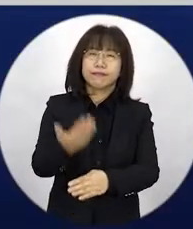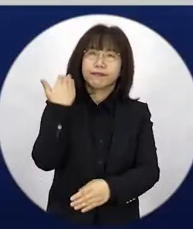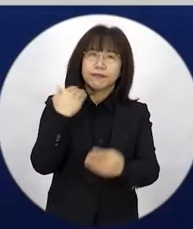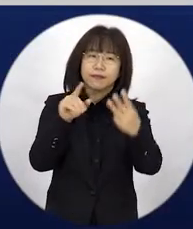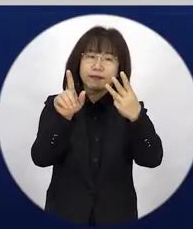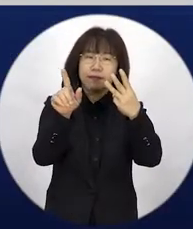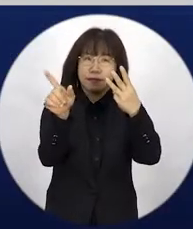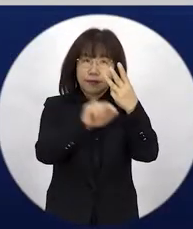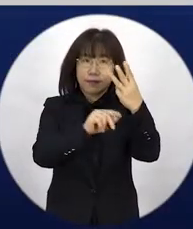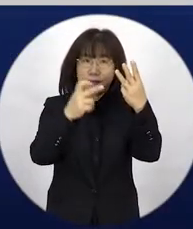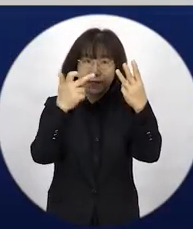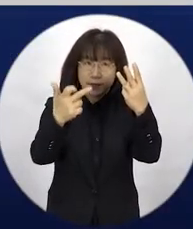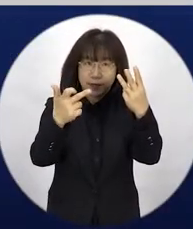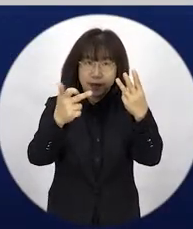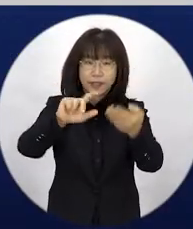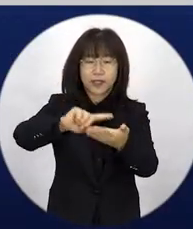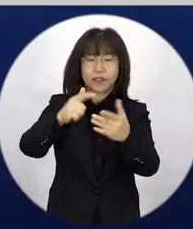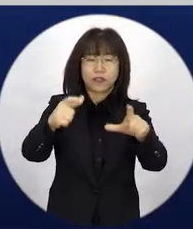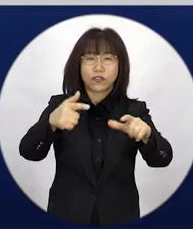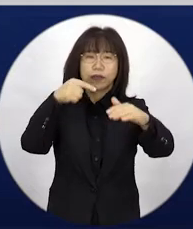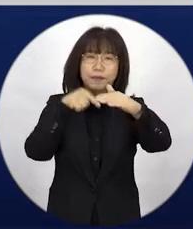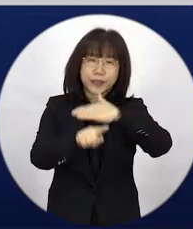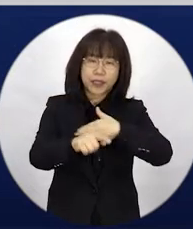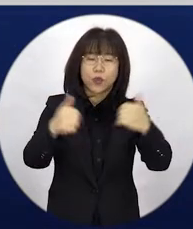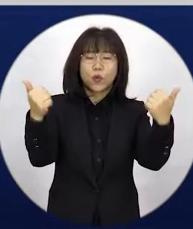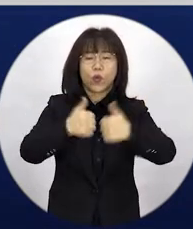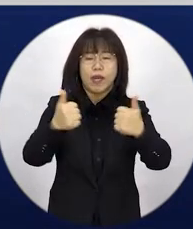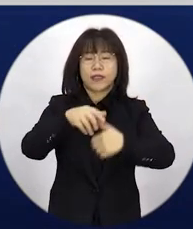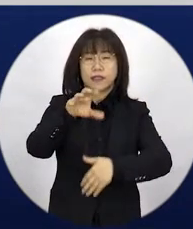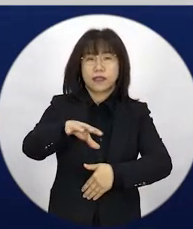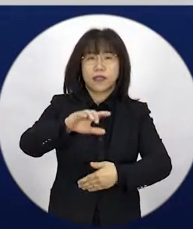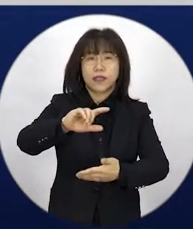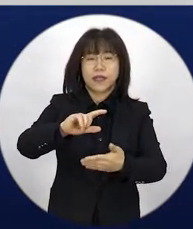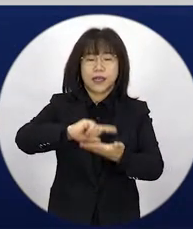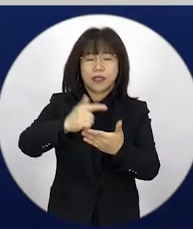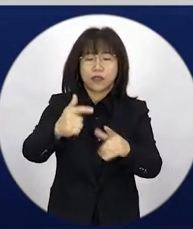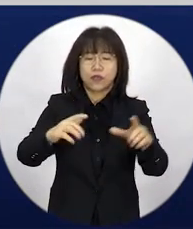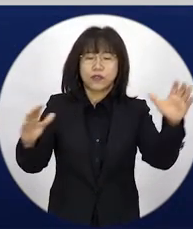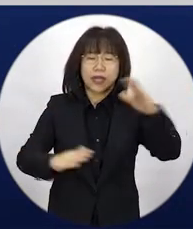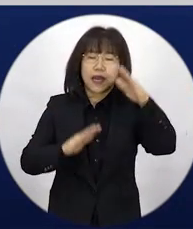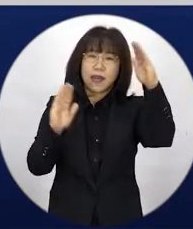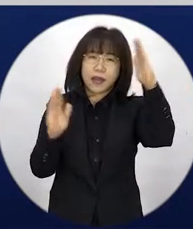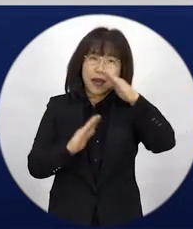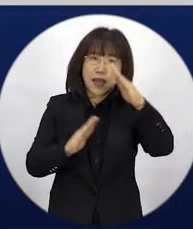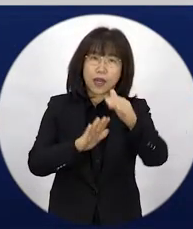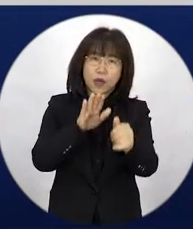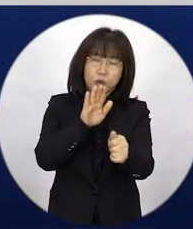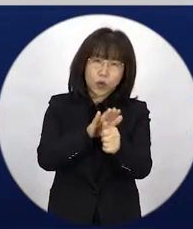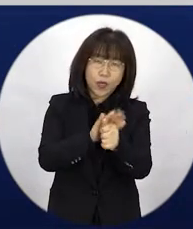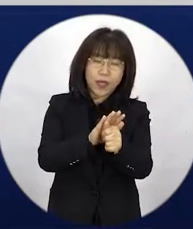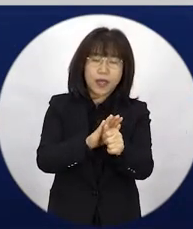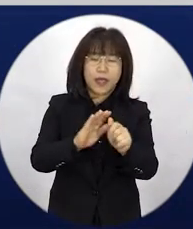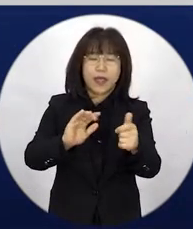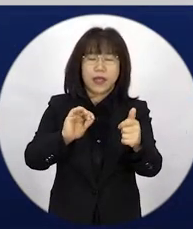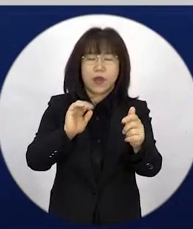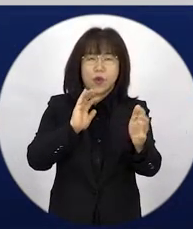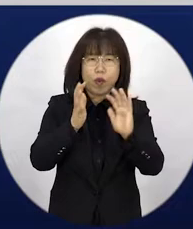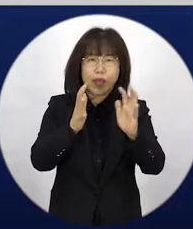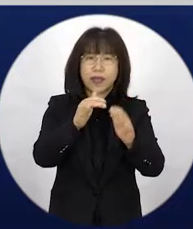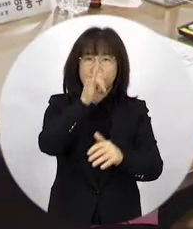지난 17일 강서구청 대회의실에서 재단법인 강서구 장학회 이사회 및 장학운영위원회가